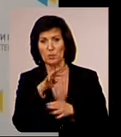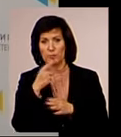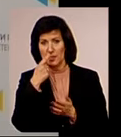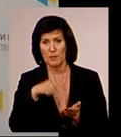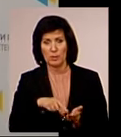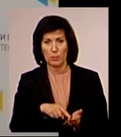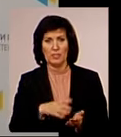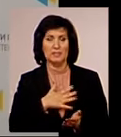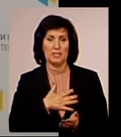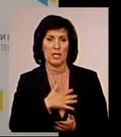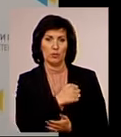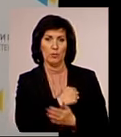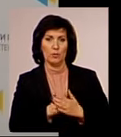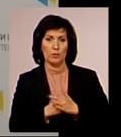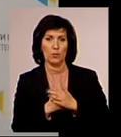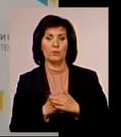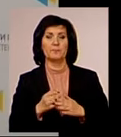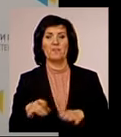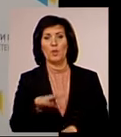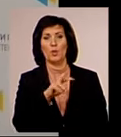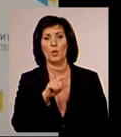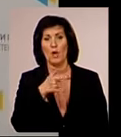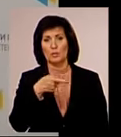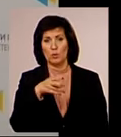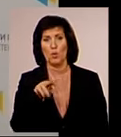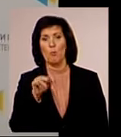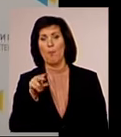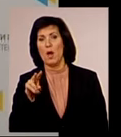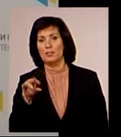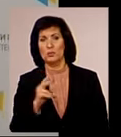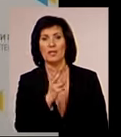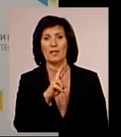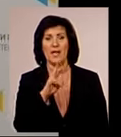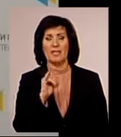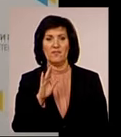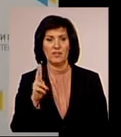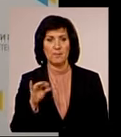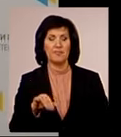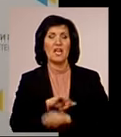опинилися наші опорні пункти в районі Луганського, Попасної і Кряківки.